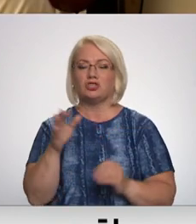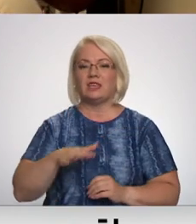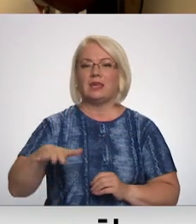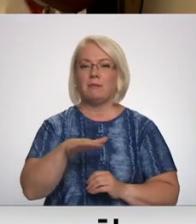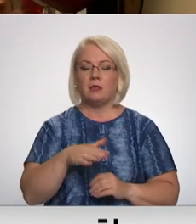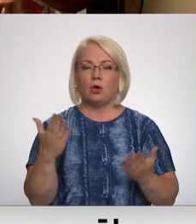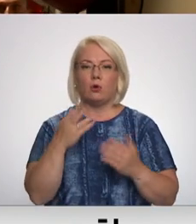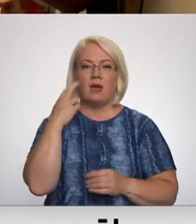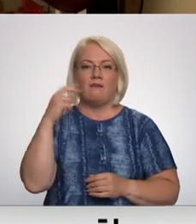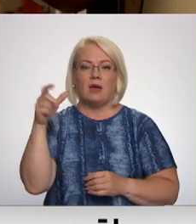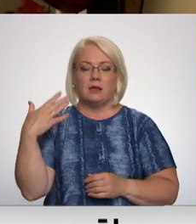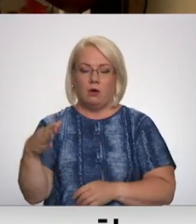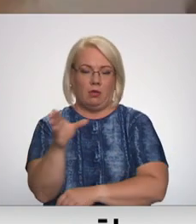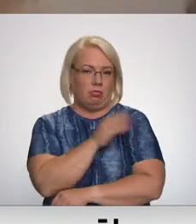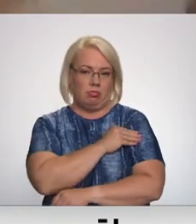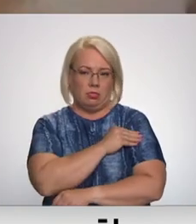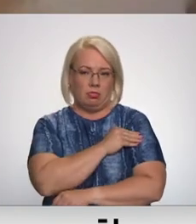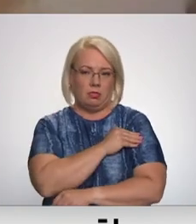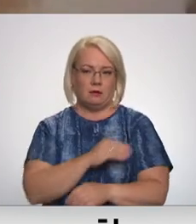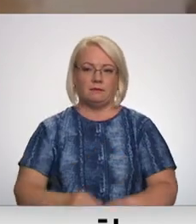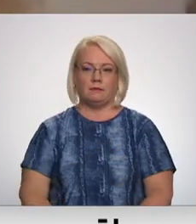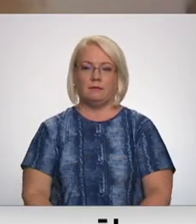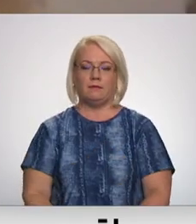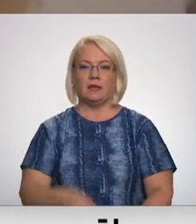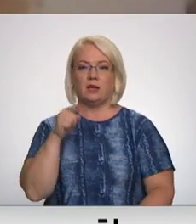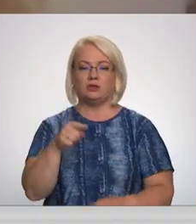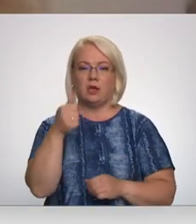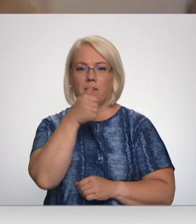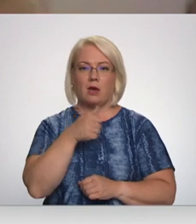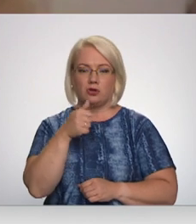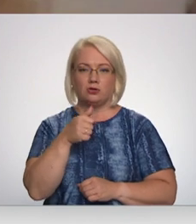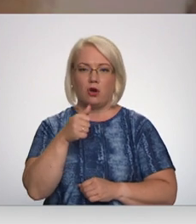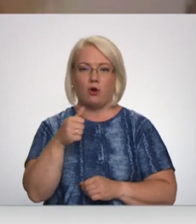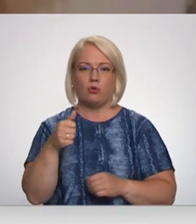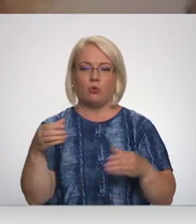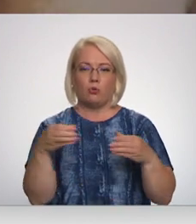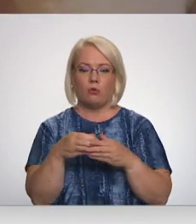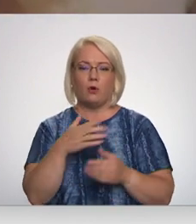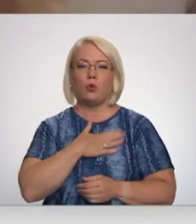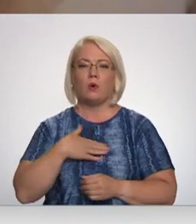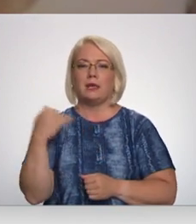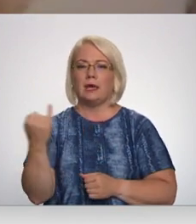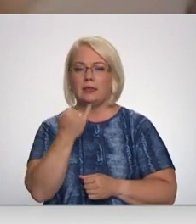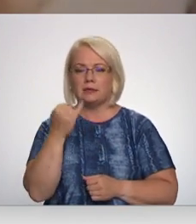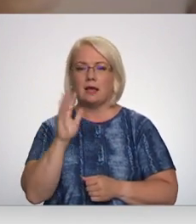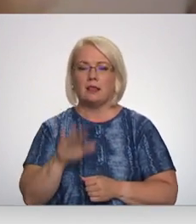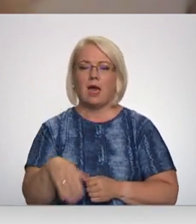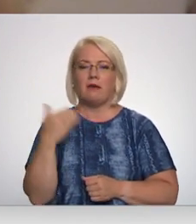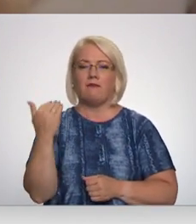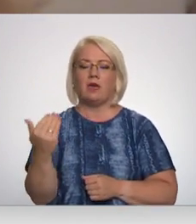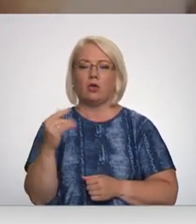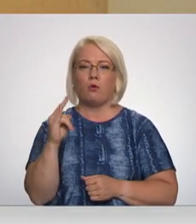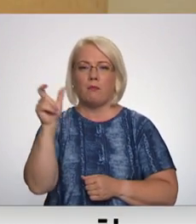kur vecākiem jau sāk izsīkt spēki. Šī persona grupa ir ārkārtīgi ieinteresēta par to, lai viņu bērns būtu